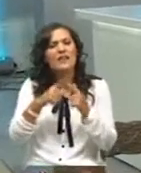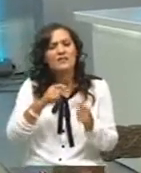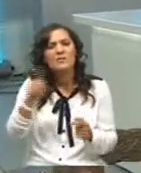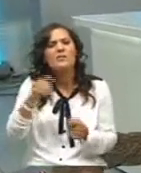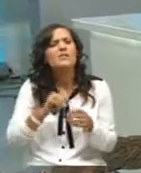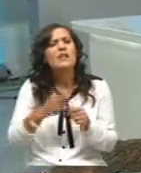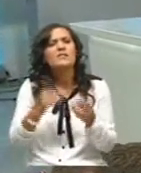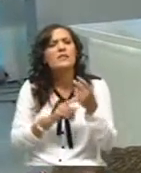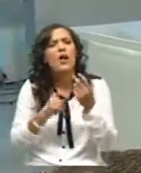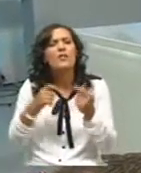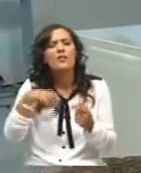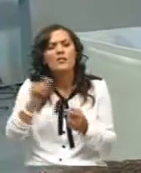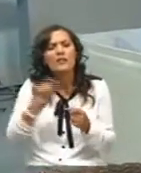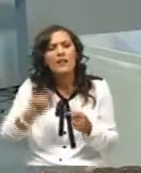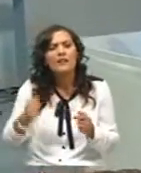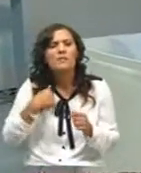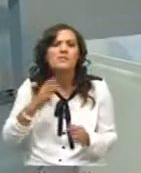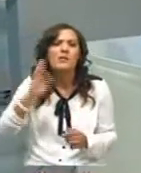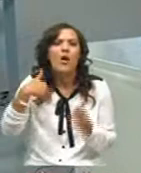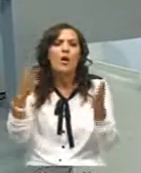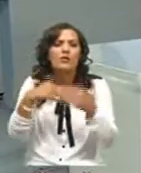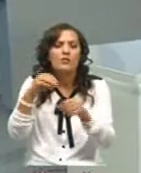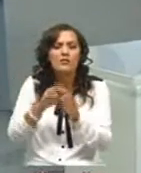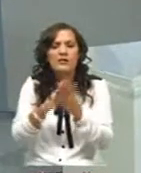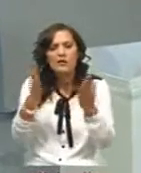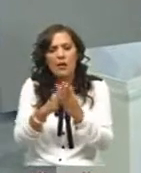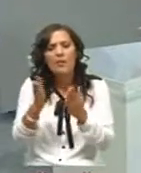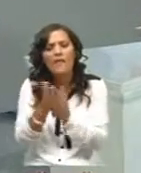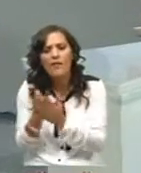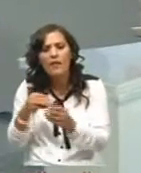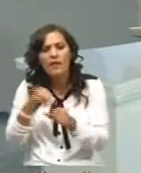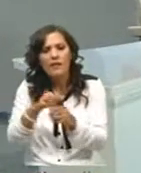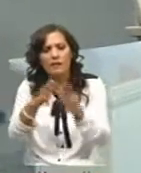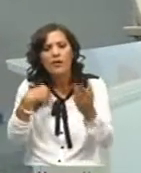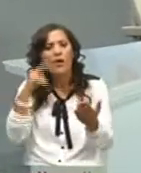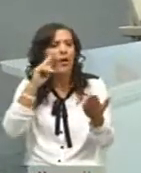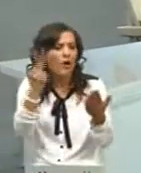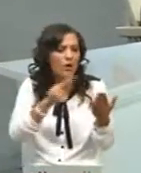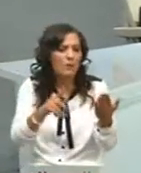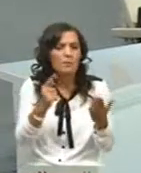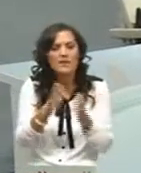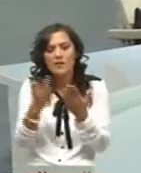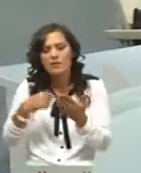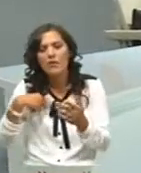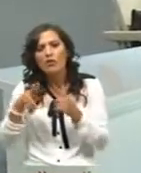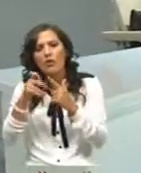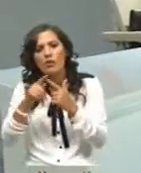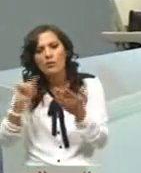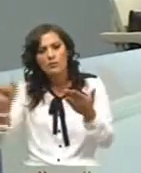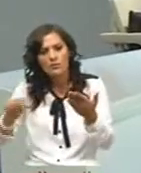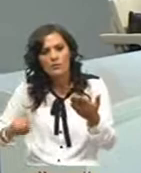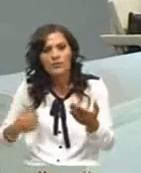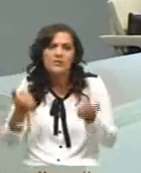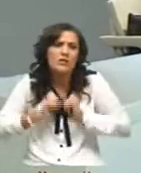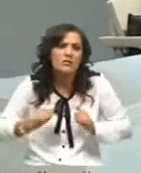miydiniz nasıl ders çalışırsınız Vallahi oğlum dedi Biz giderdik odamıza kitaplarımızı defterlerimizi alırdık okurduk biraz defterimize bir not